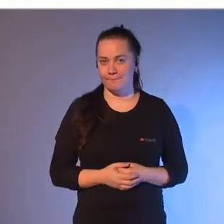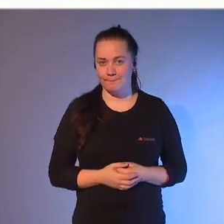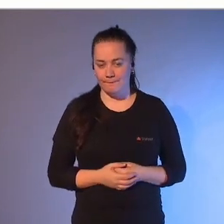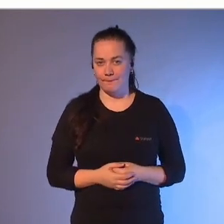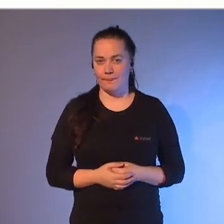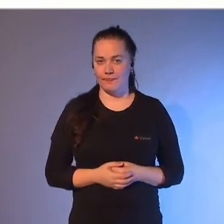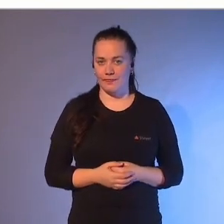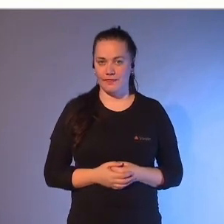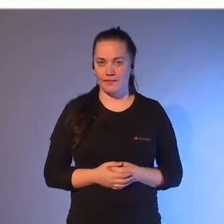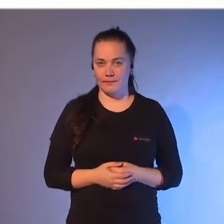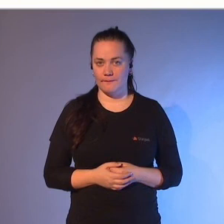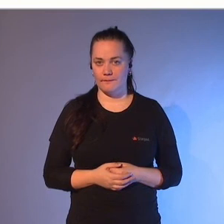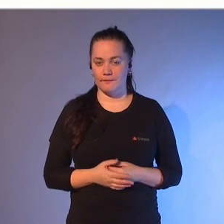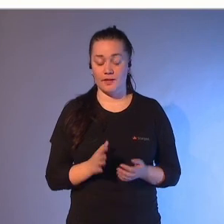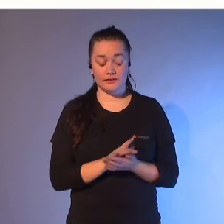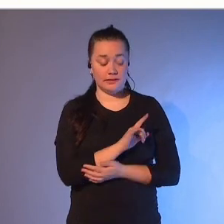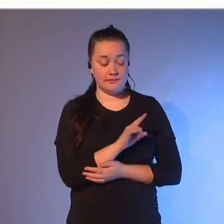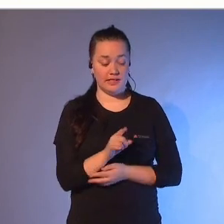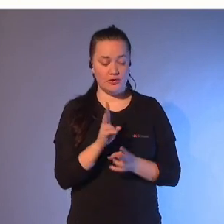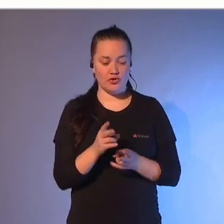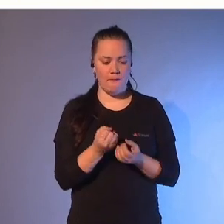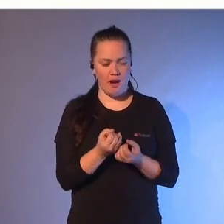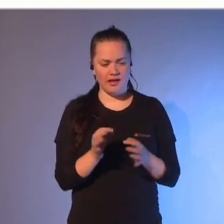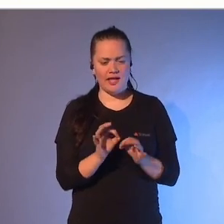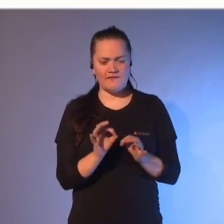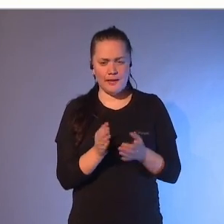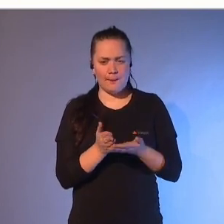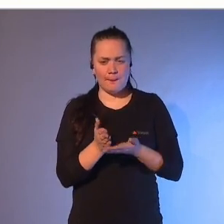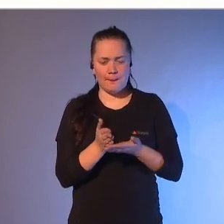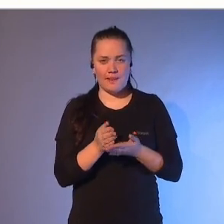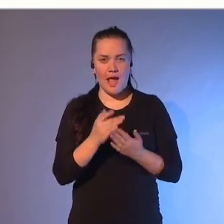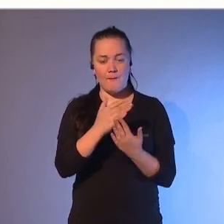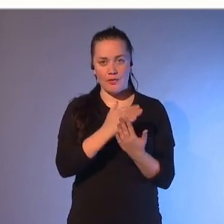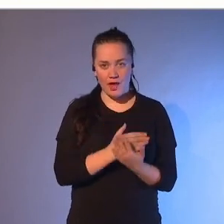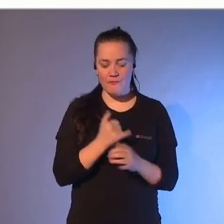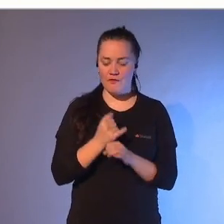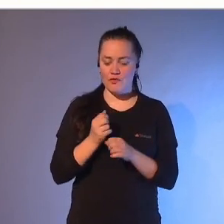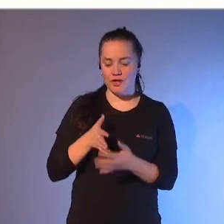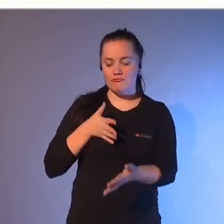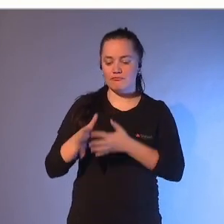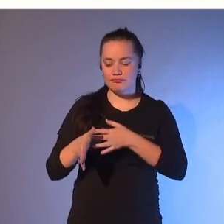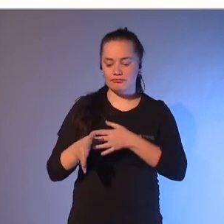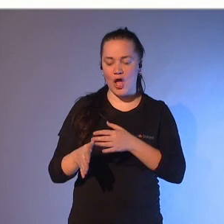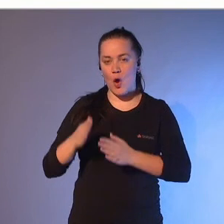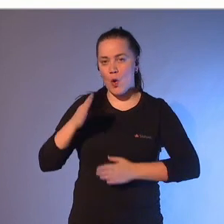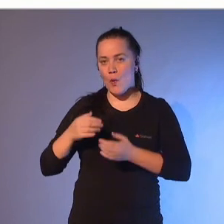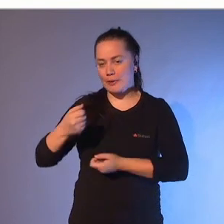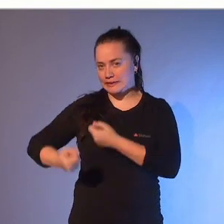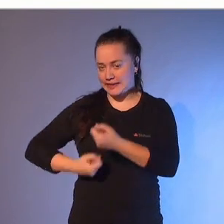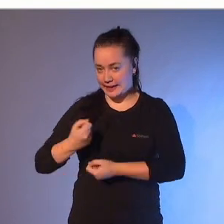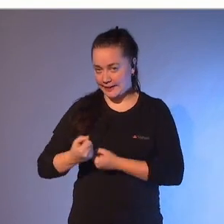Samtidig så kommer det nå ganske mange raffinerte program for robotisering som gjør